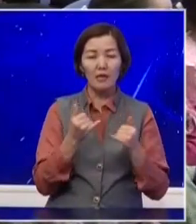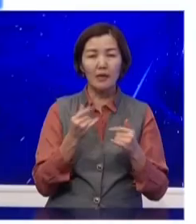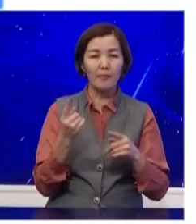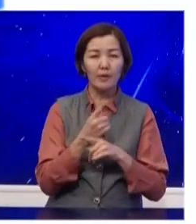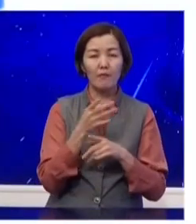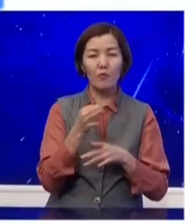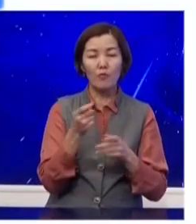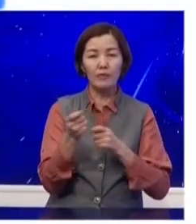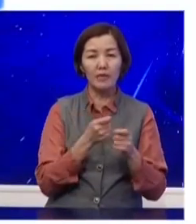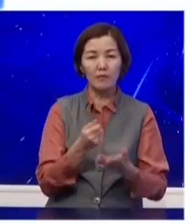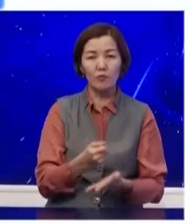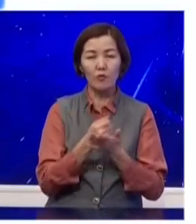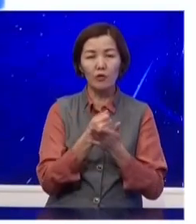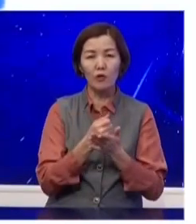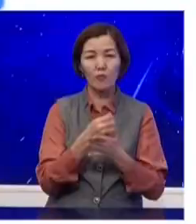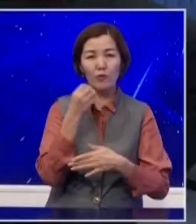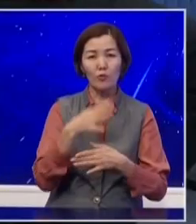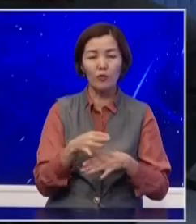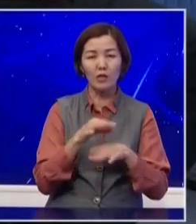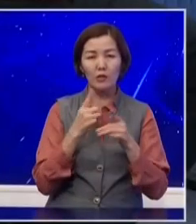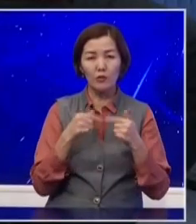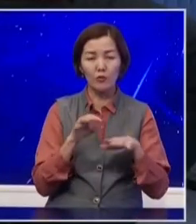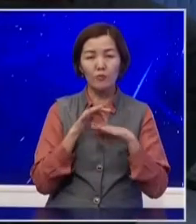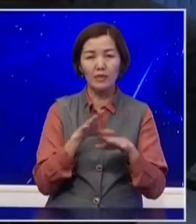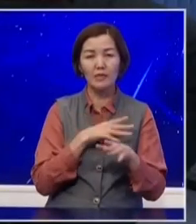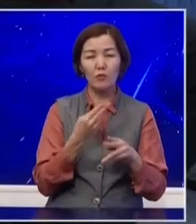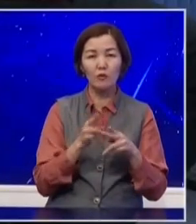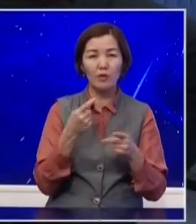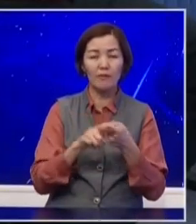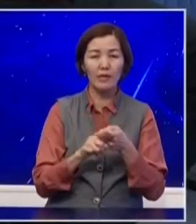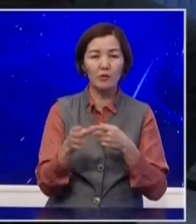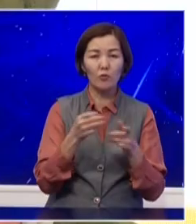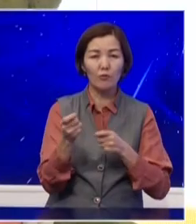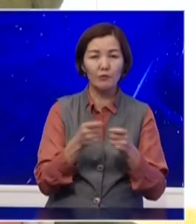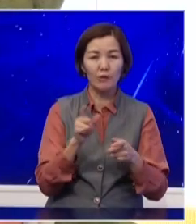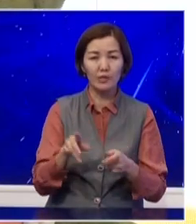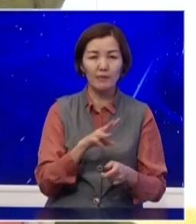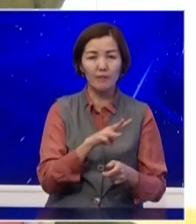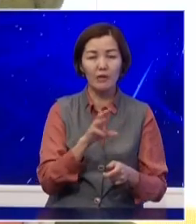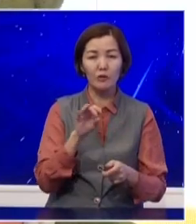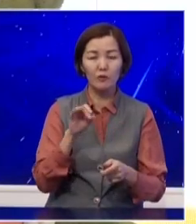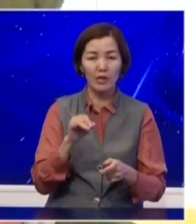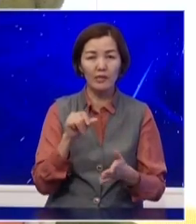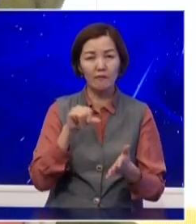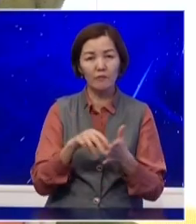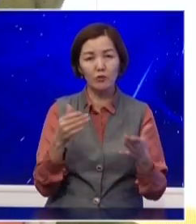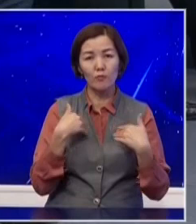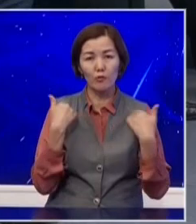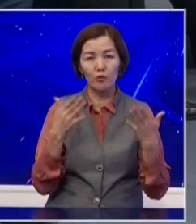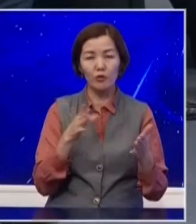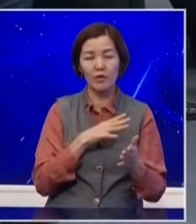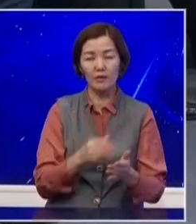облыс әкімінің қолдауымен өңір орталығында ұйымдастырылған. Осыған байланысты облыс басшысы Марат Сұлтанғазиев сөз алып